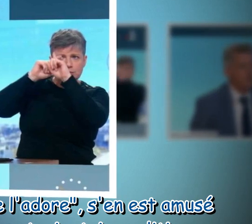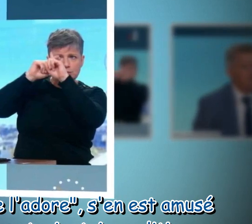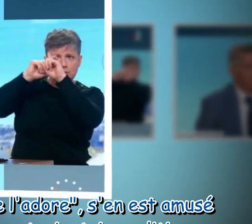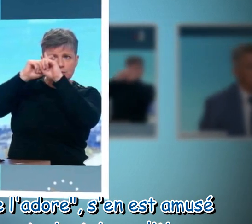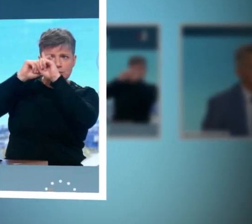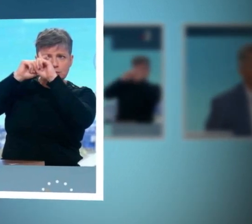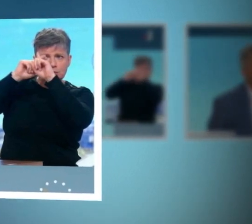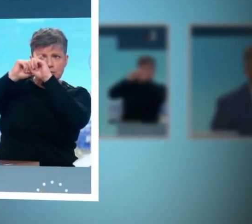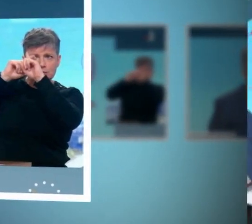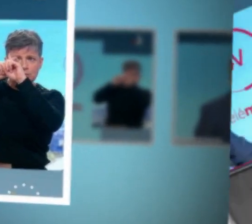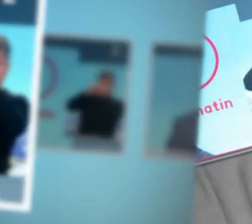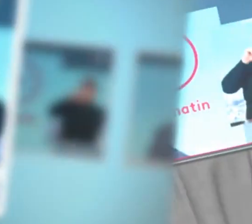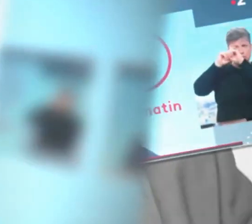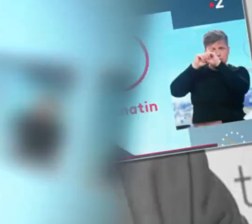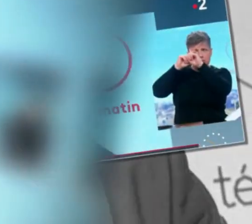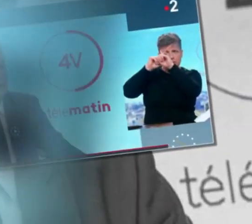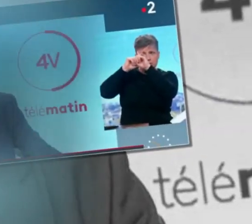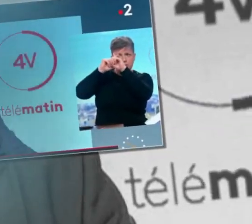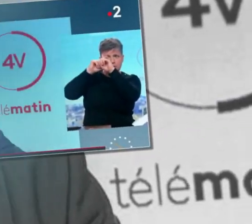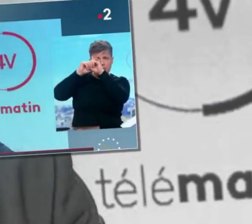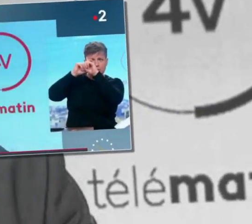politique.